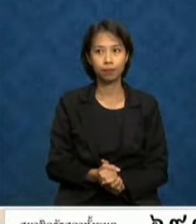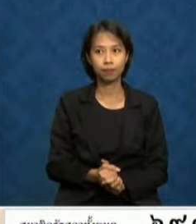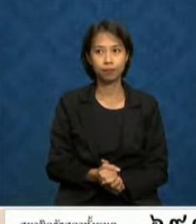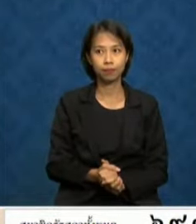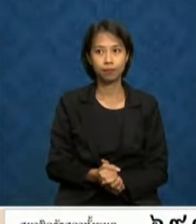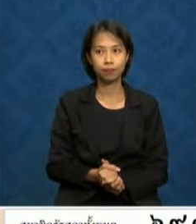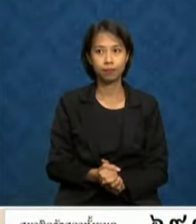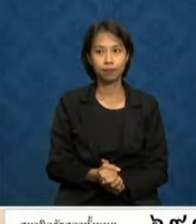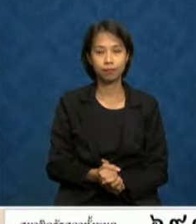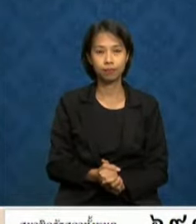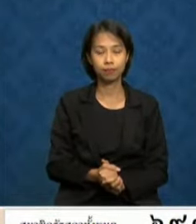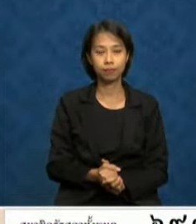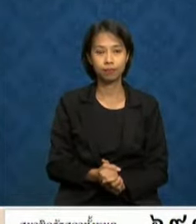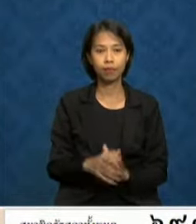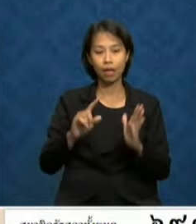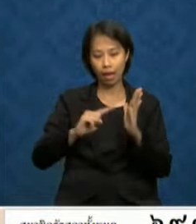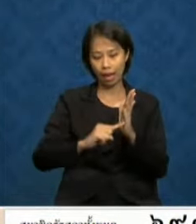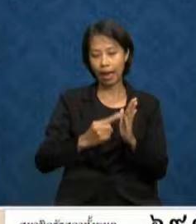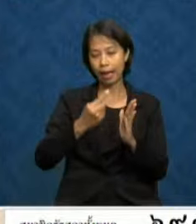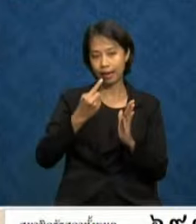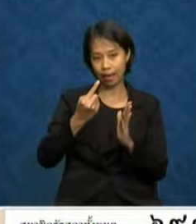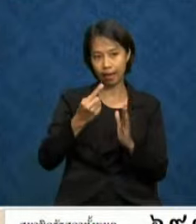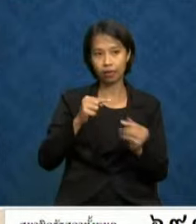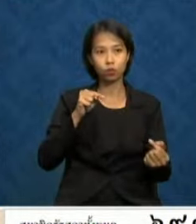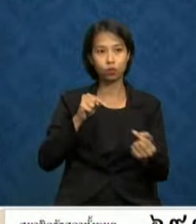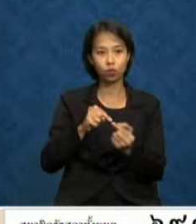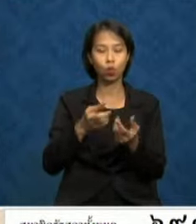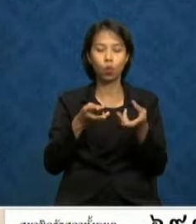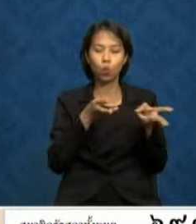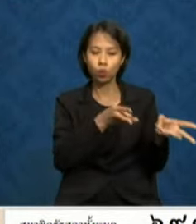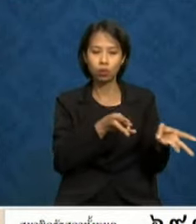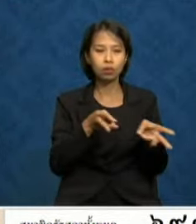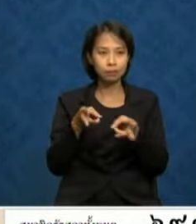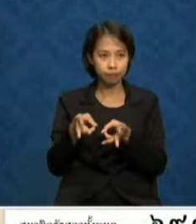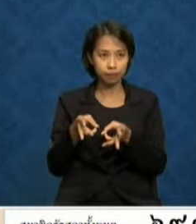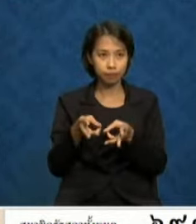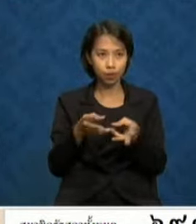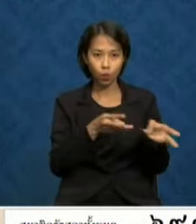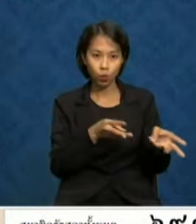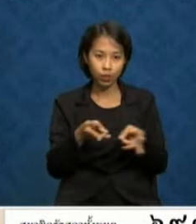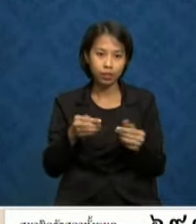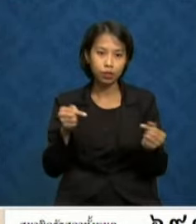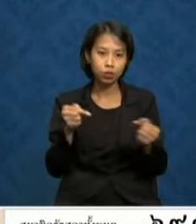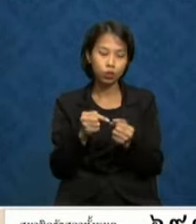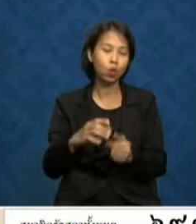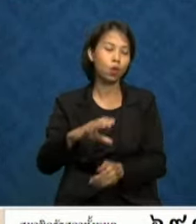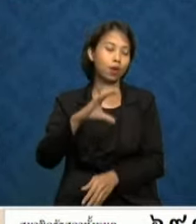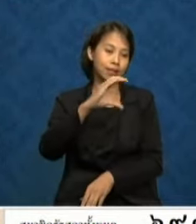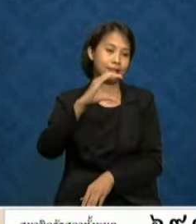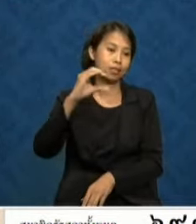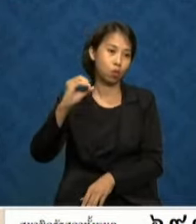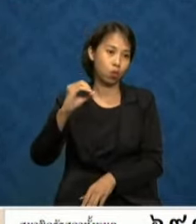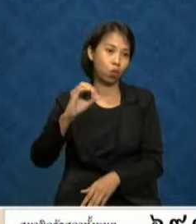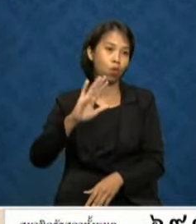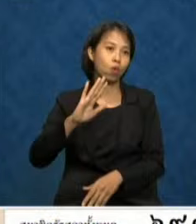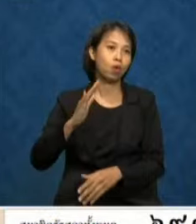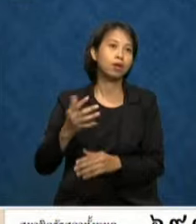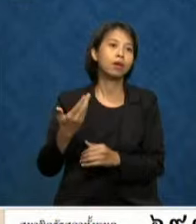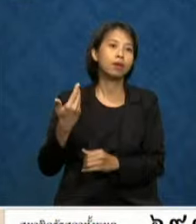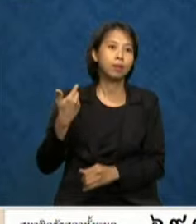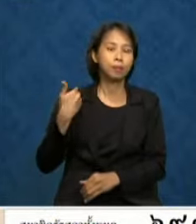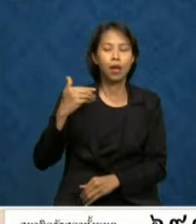ขอไปประเด็นแรกเลยเรื่องของมาตรการเก็บคาร์บอนที่ชายแดนของสหภาพยุโร